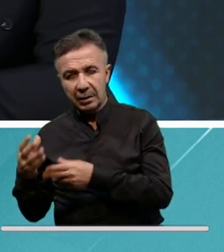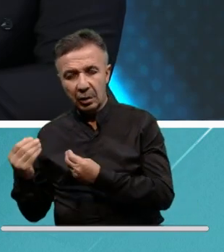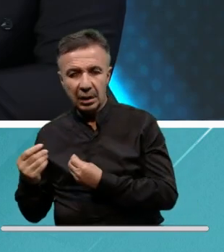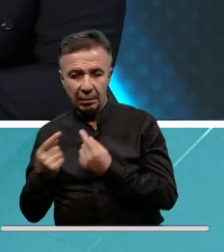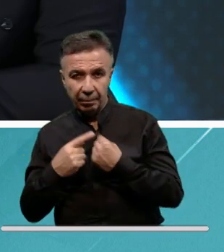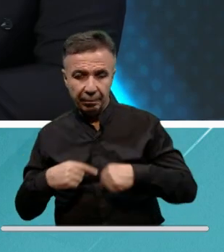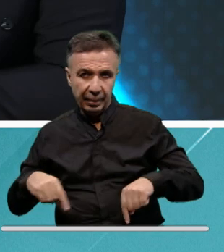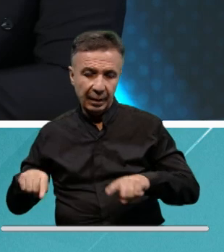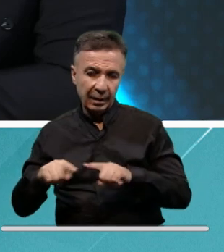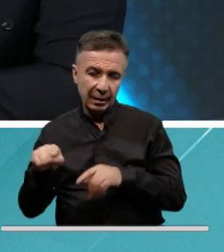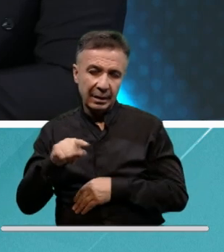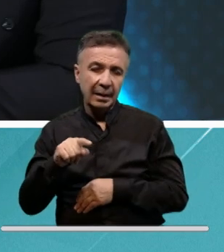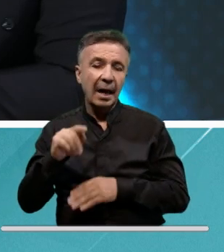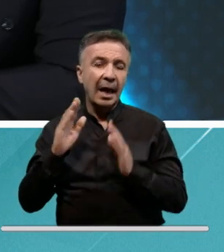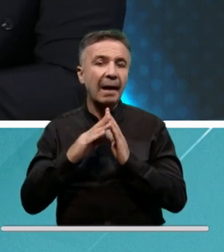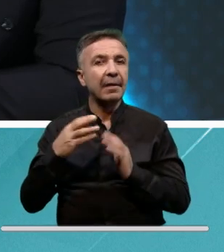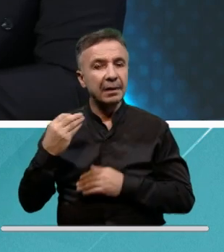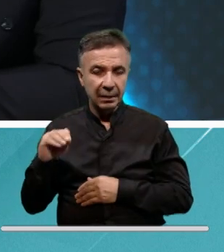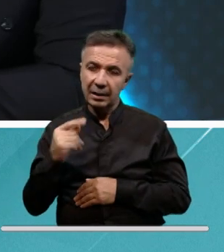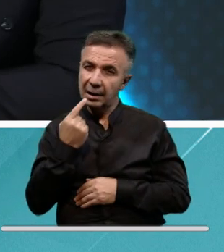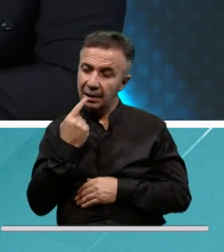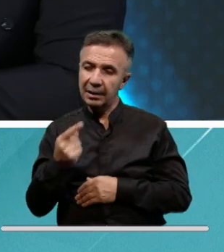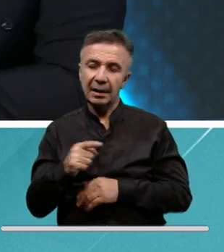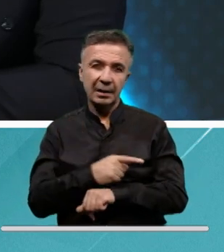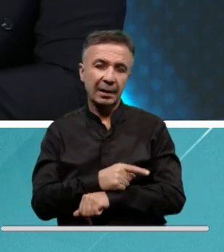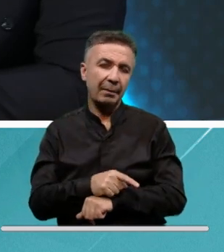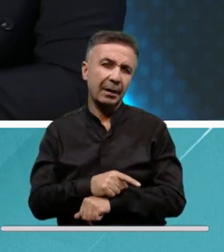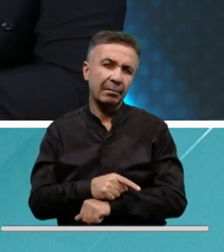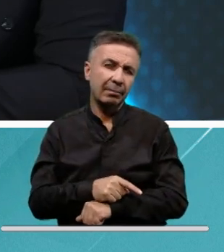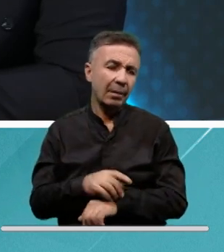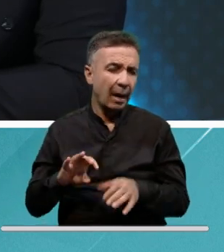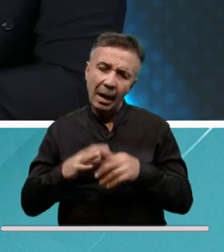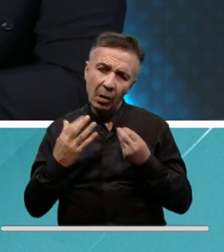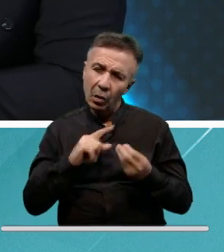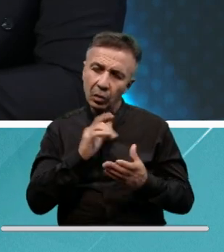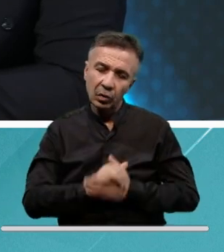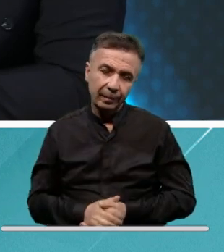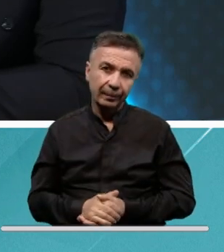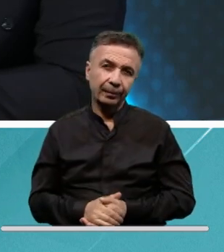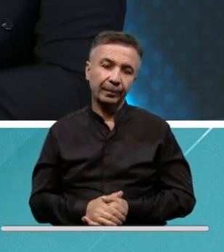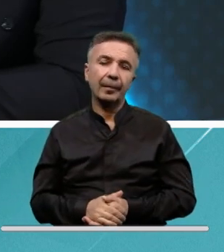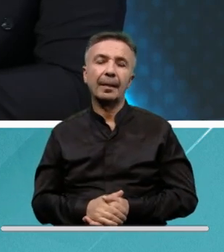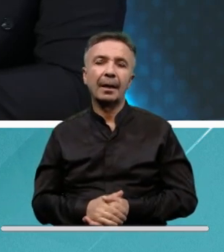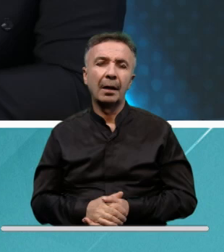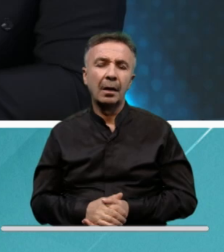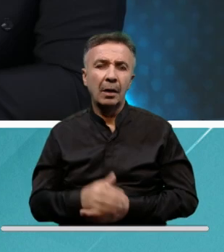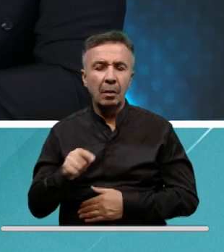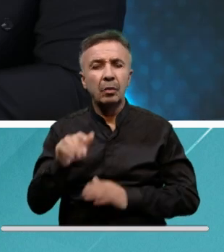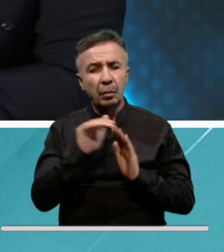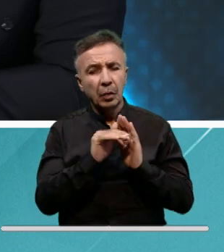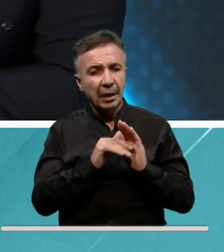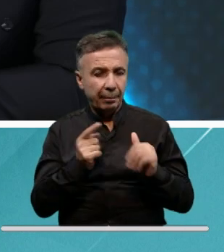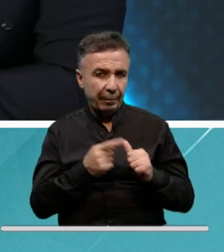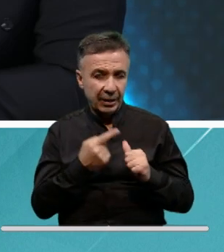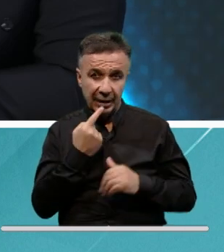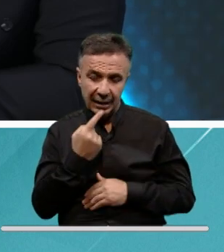size evi satarız dediklerinde ne olur Bu sorunun cevabı Eee Bu programın başında